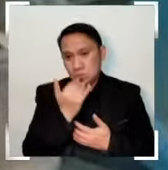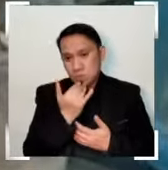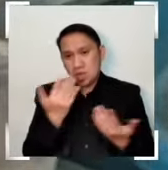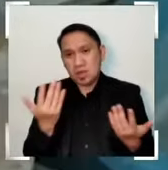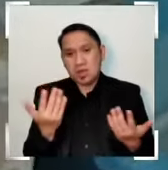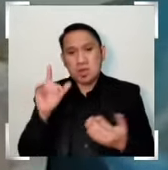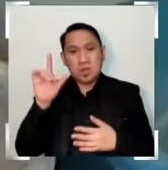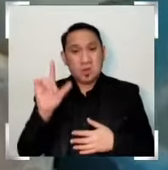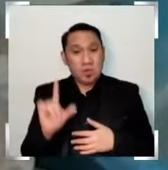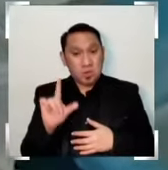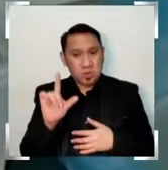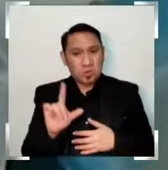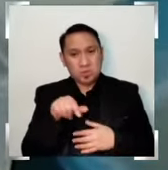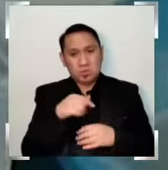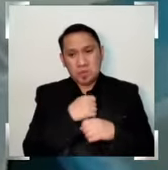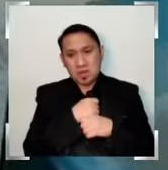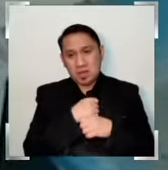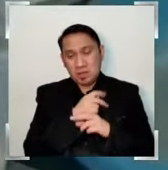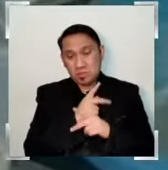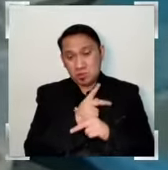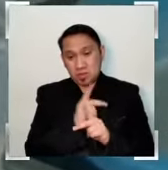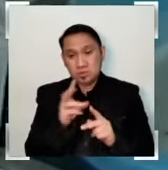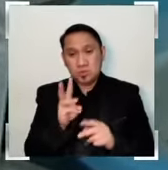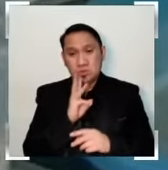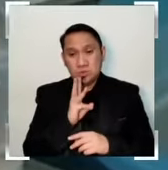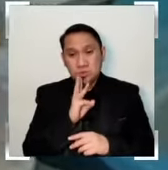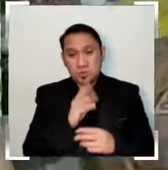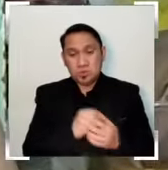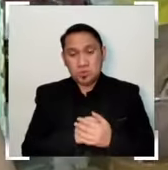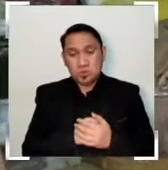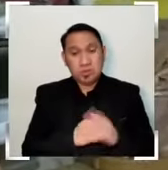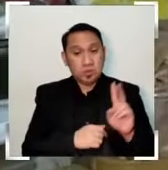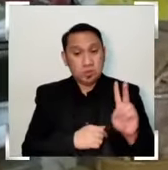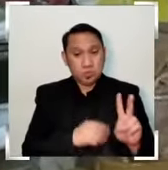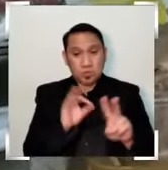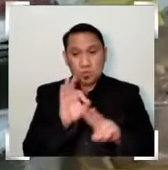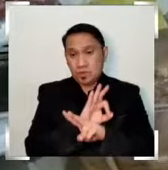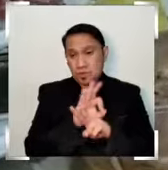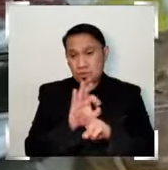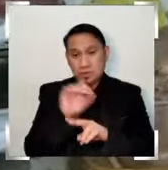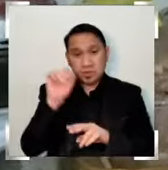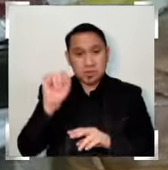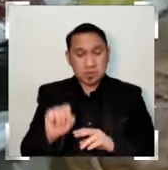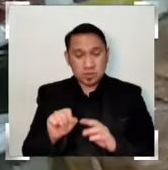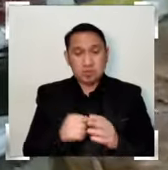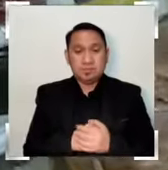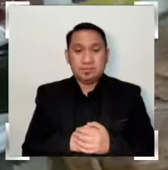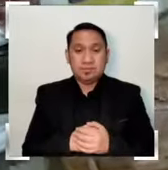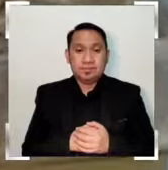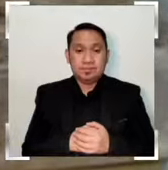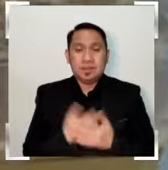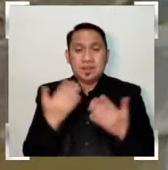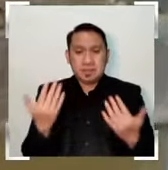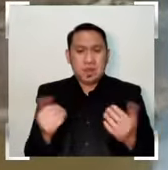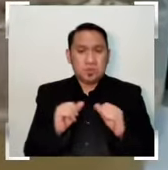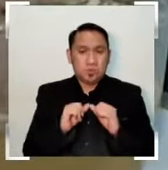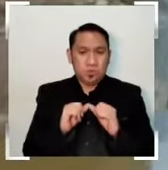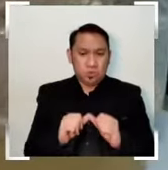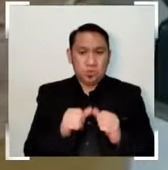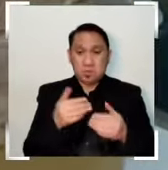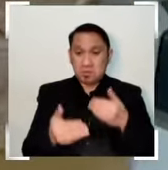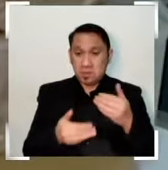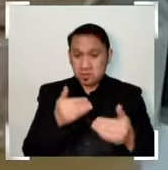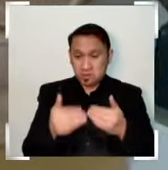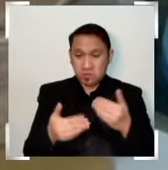ating production sa ating dalawang planta sa south. Dagdag na Maynilad, patuloy ang kanilang mga hakbang para mapabilis ang water